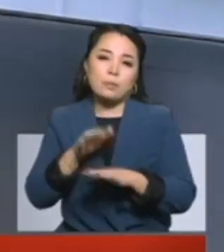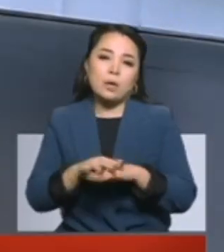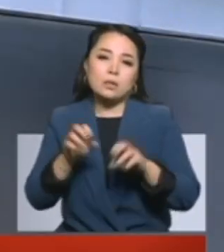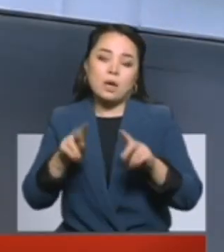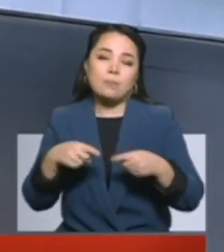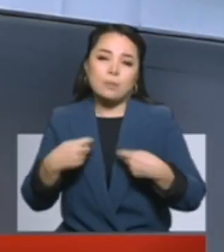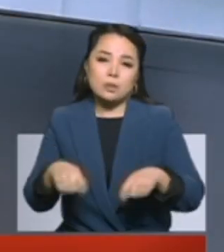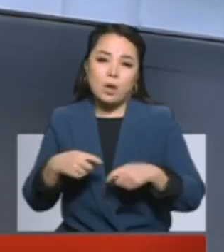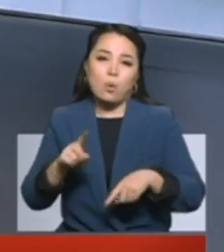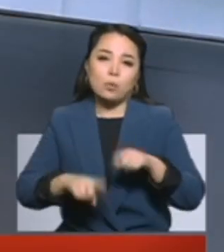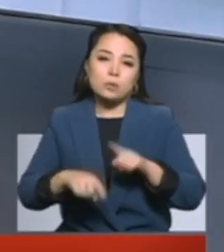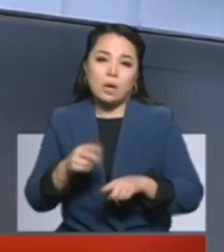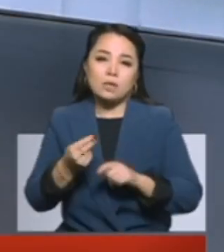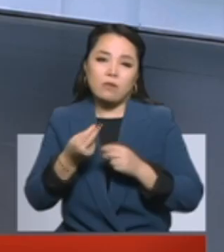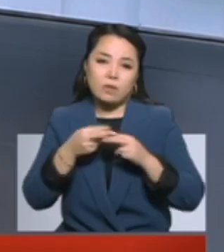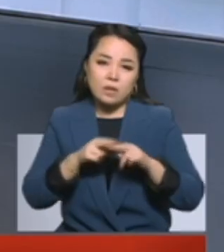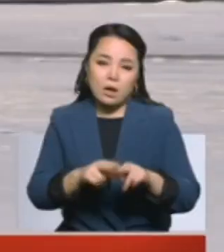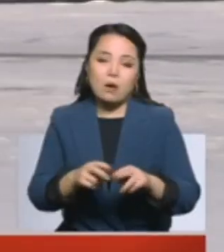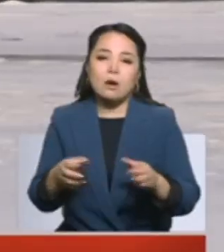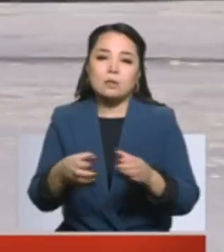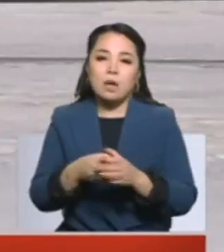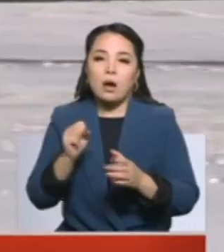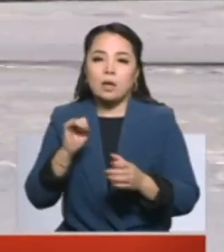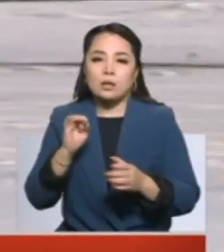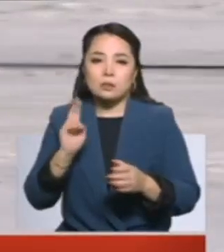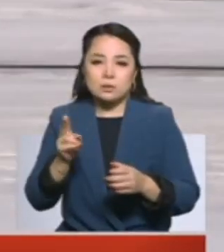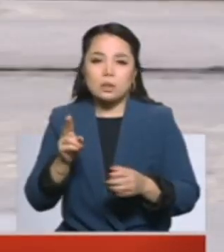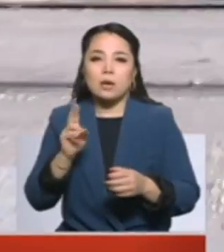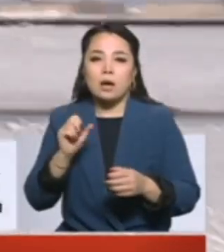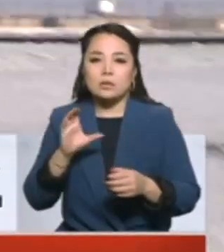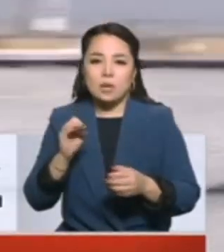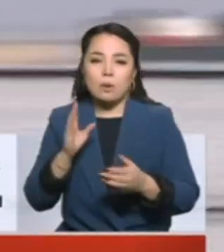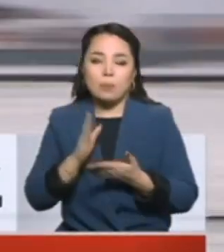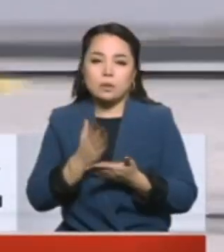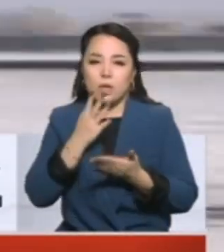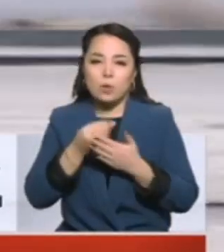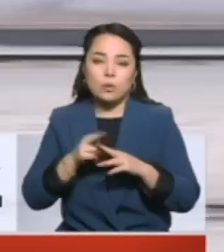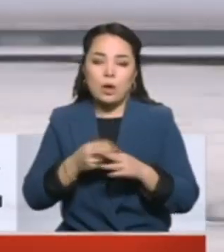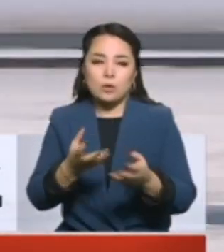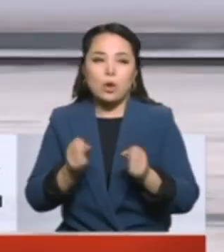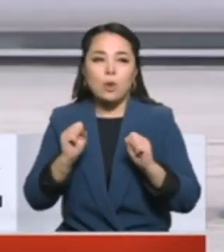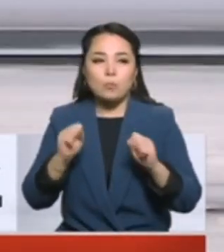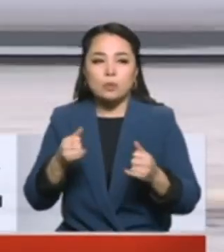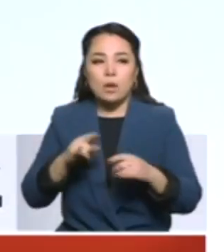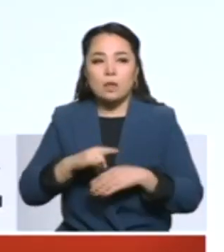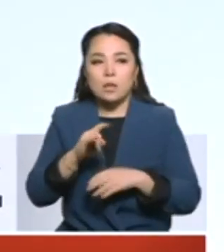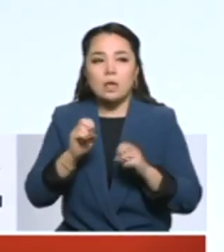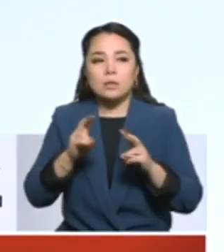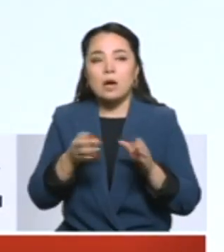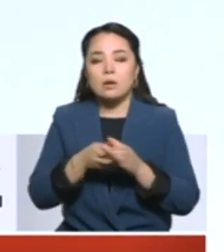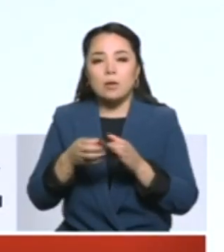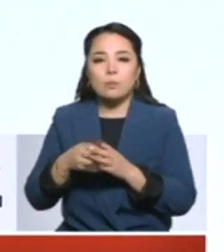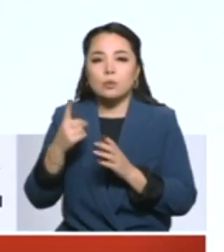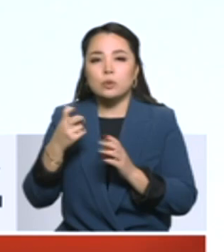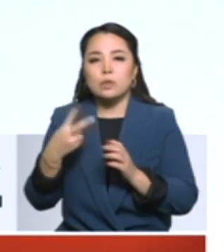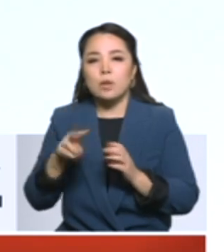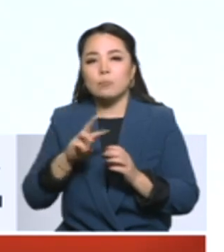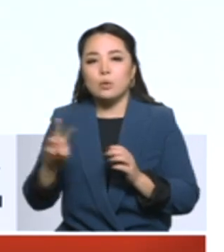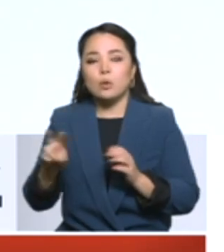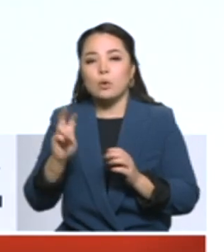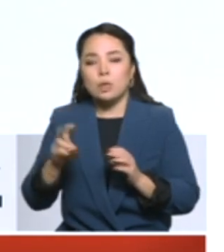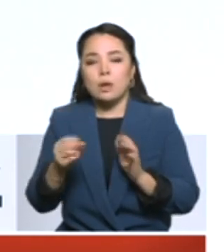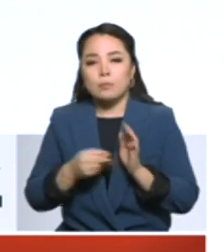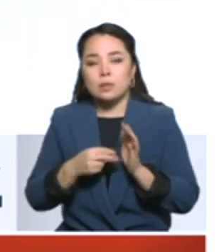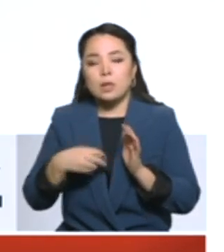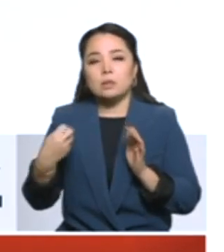ал отандық инвесторлар акцияны AIX және Касе қор биржаларынан алалады. Әуе компаниясы 120 миллион доллардың